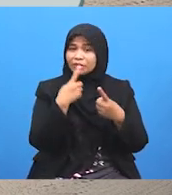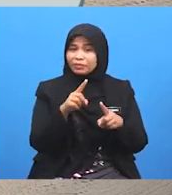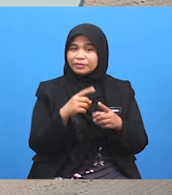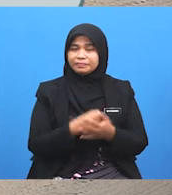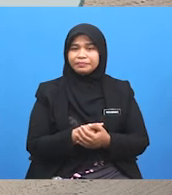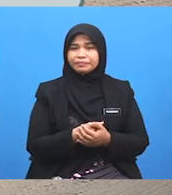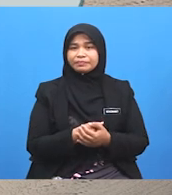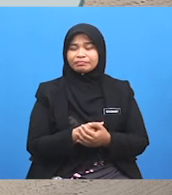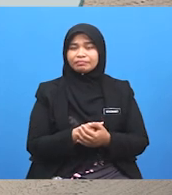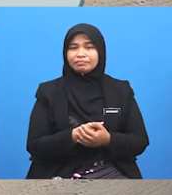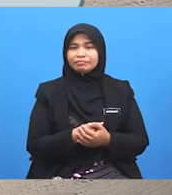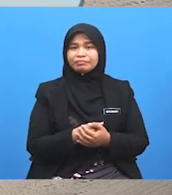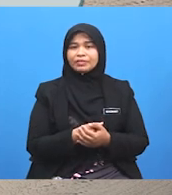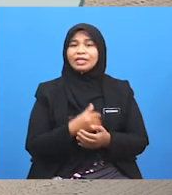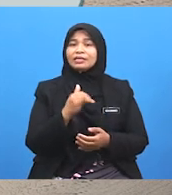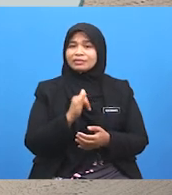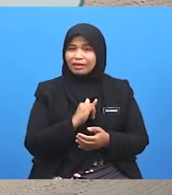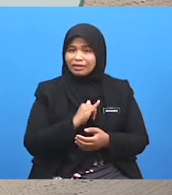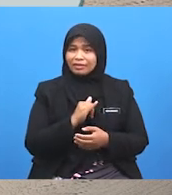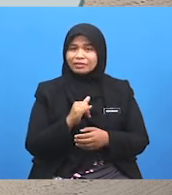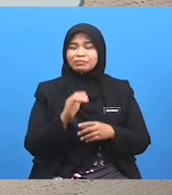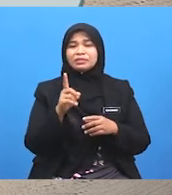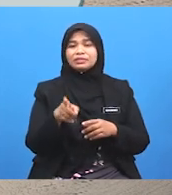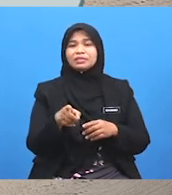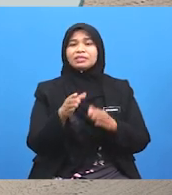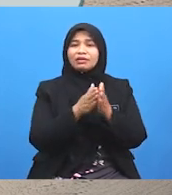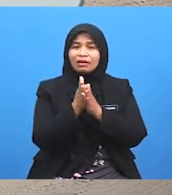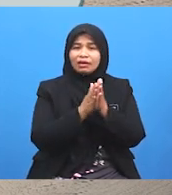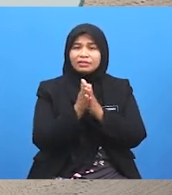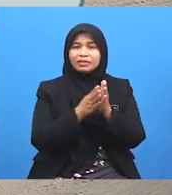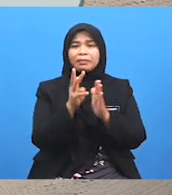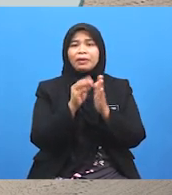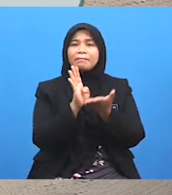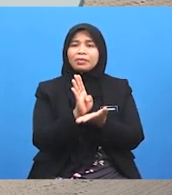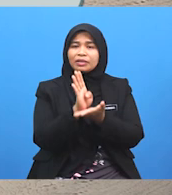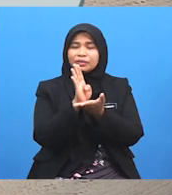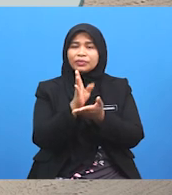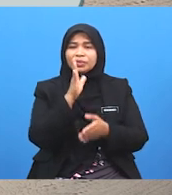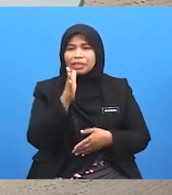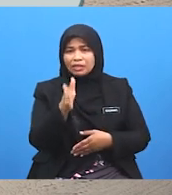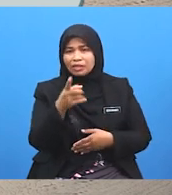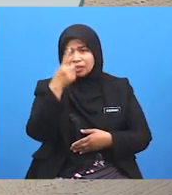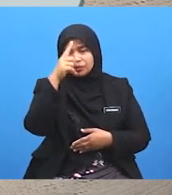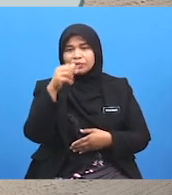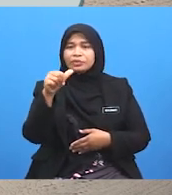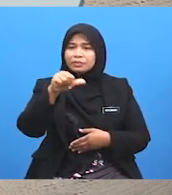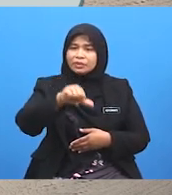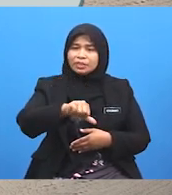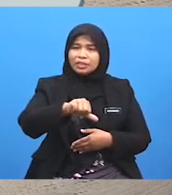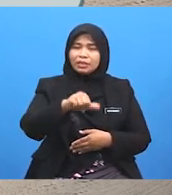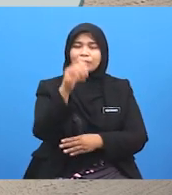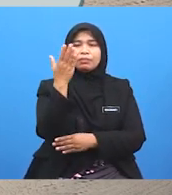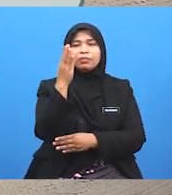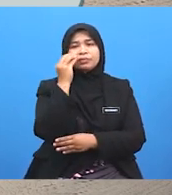Saya tahu, cikgu. Saya sepatutnya rajin membantu nenek untuk menyiram